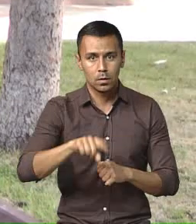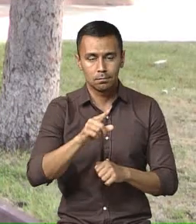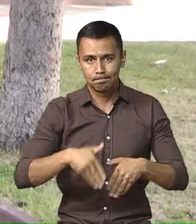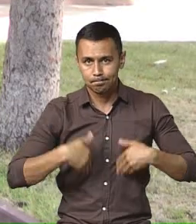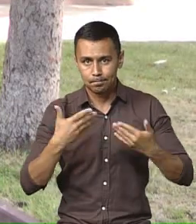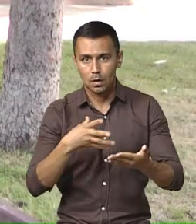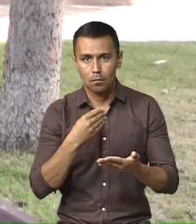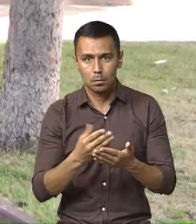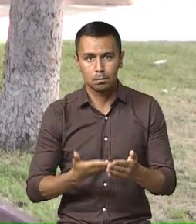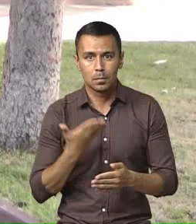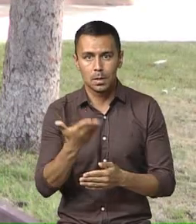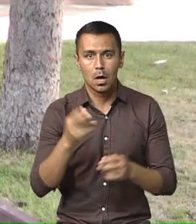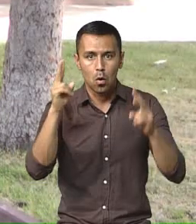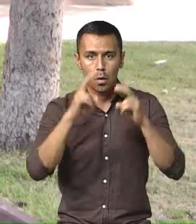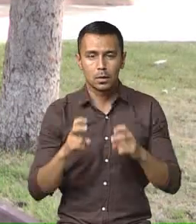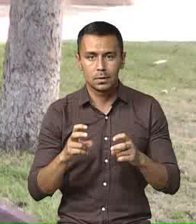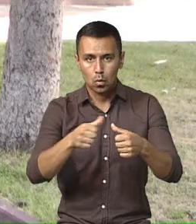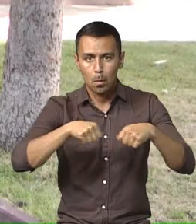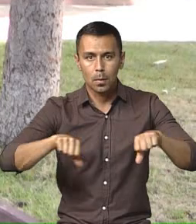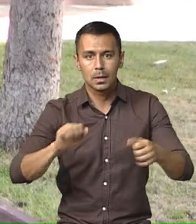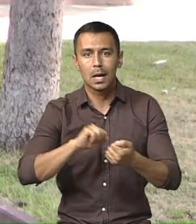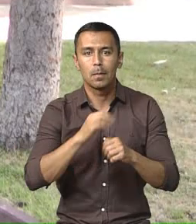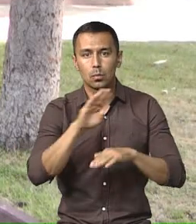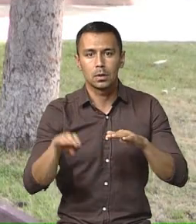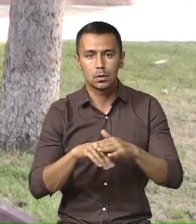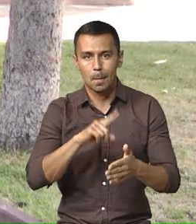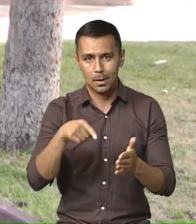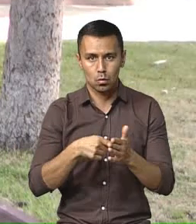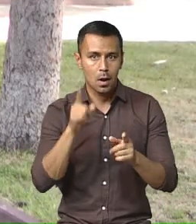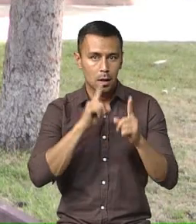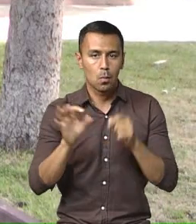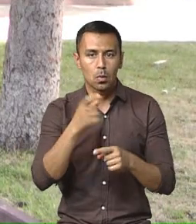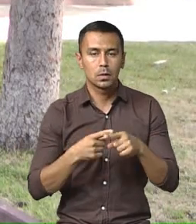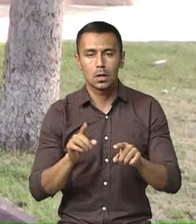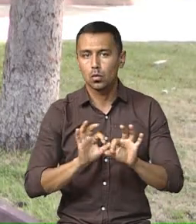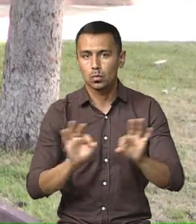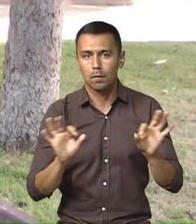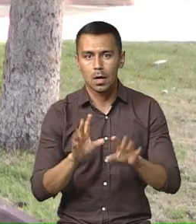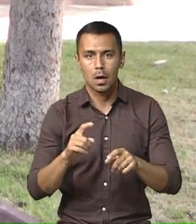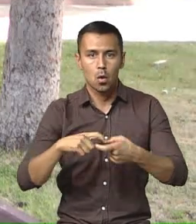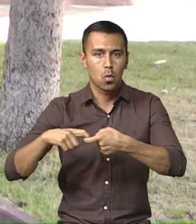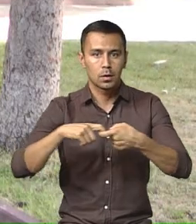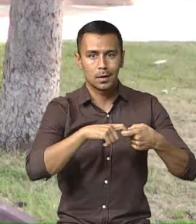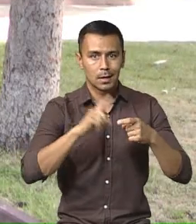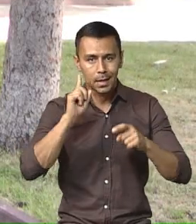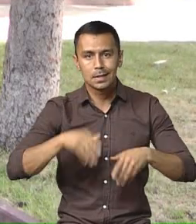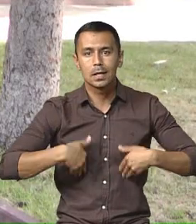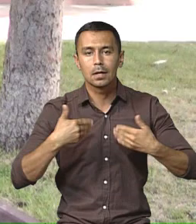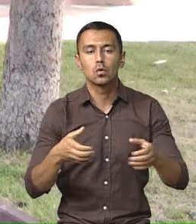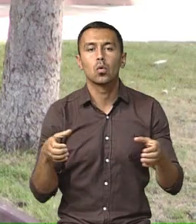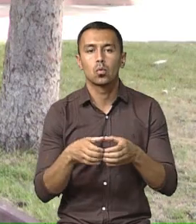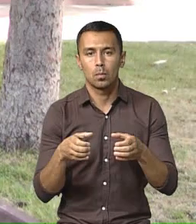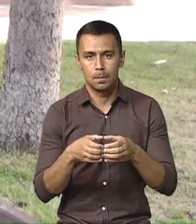свою пропозицію на розгляд топонімічної комісії Кам'янець-Подільської міської ради. Про це розповіла координаторка ініціативної групи